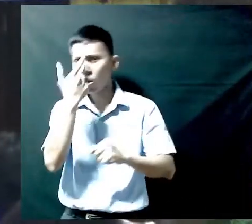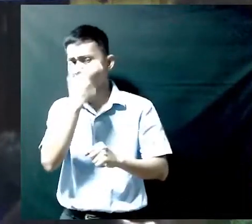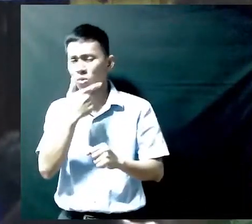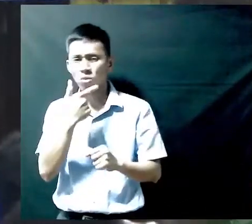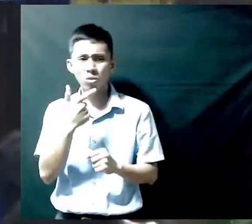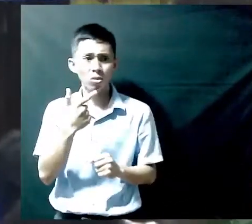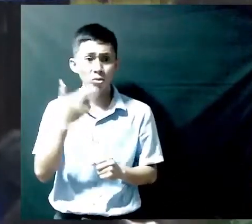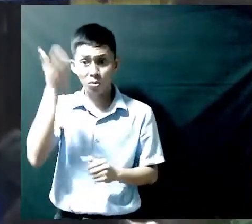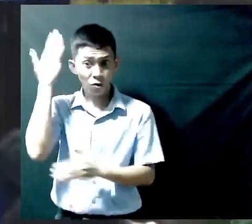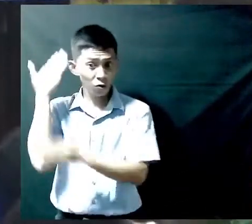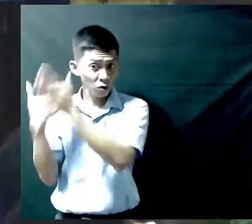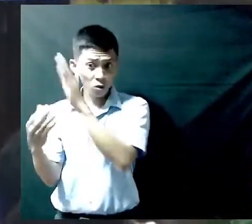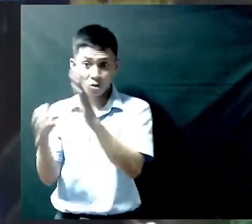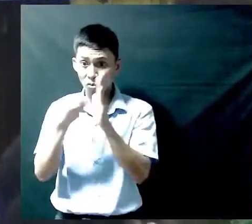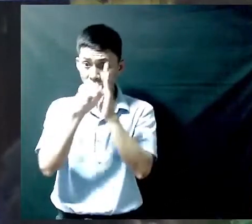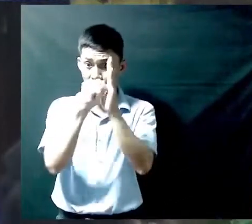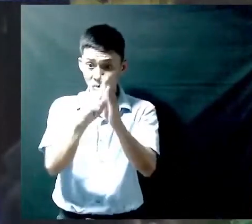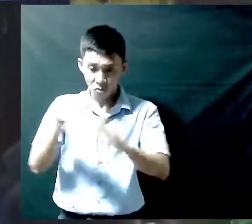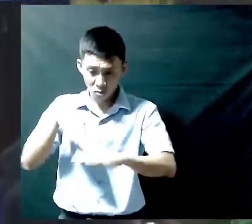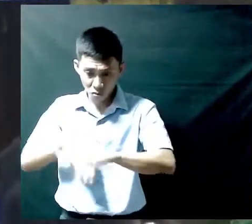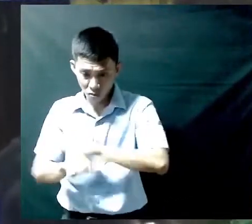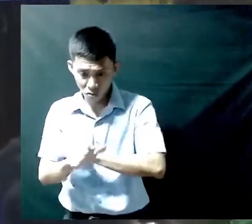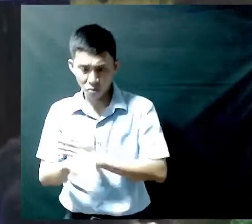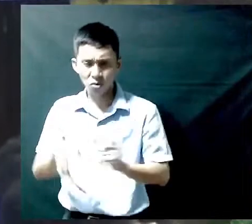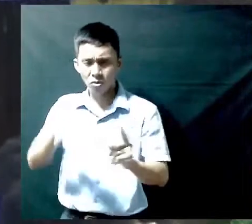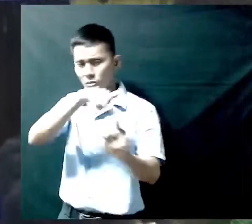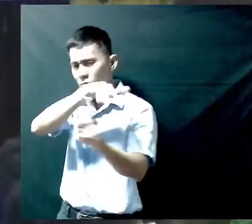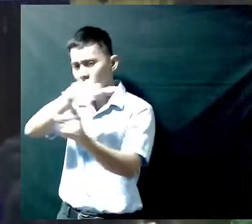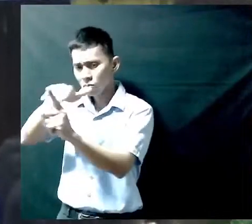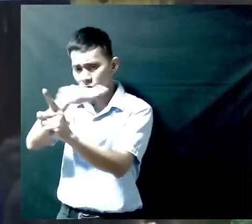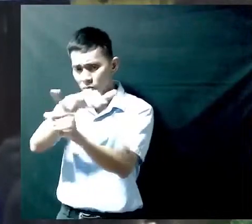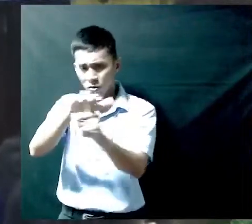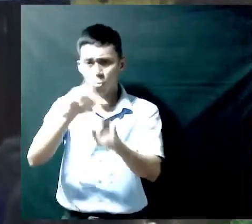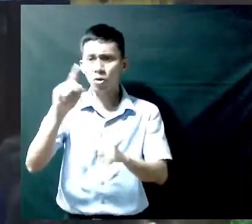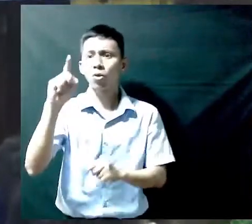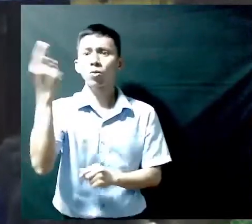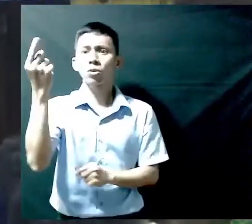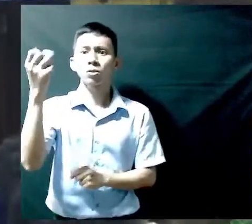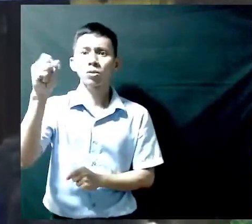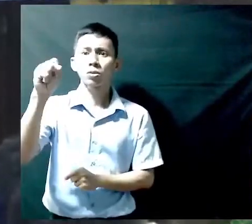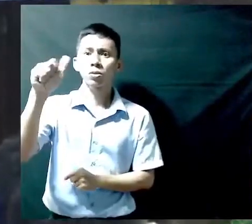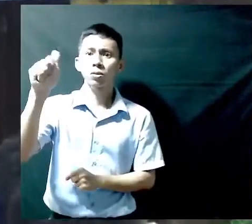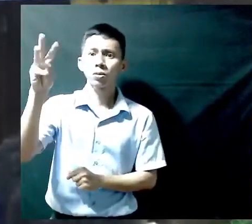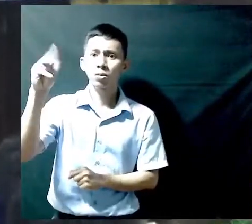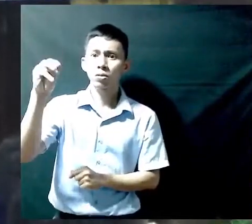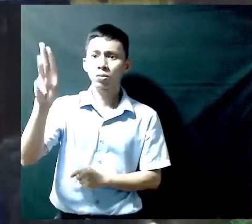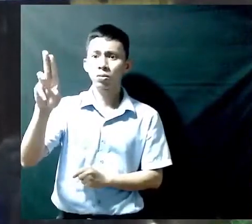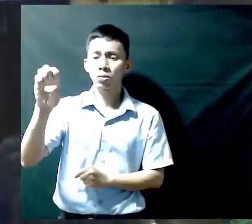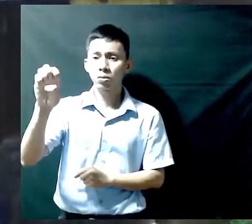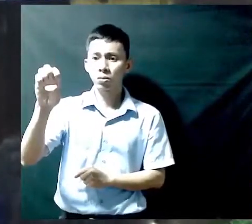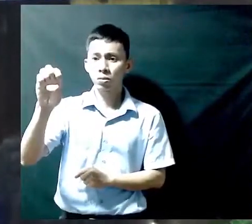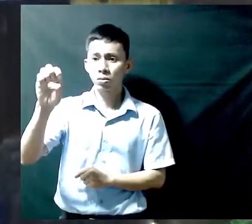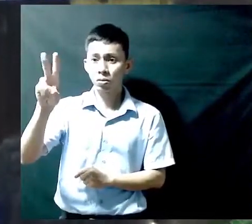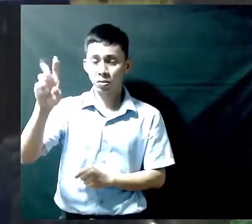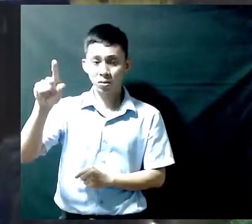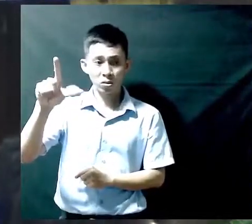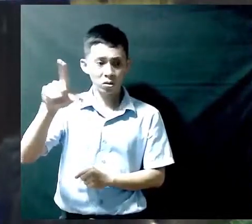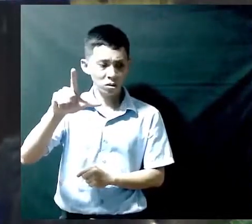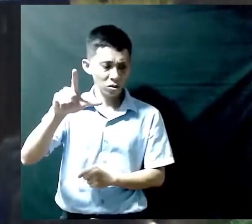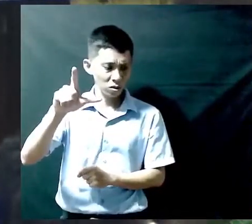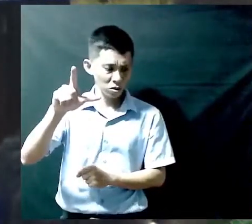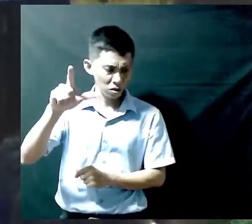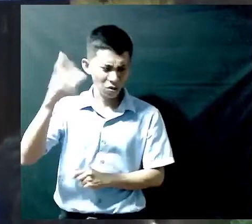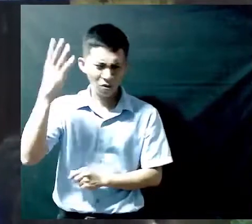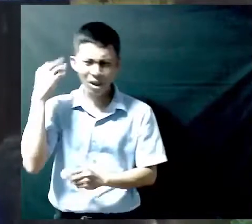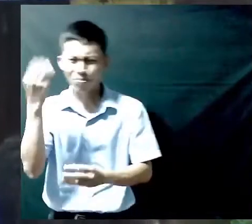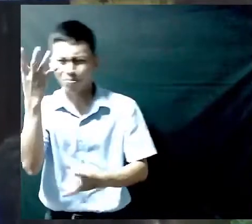si Samuel ay pinanganak? Makikita natin yan sa aklat ng 1 Samuel. Unang-una, Israel was in the state of